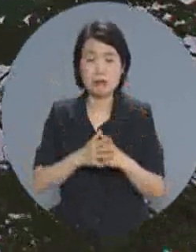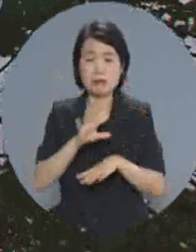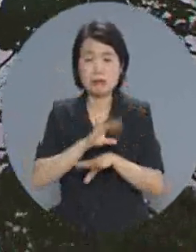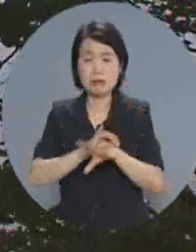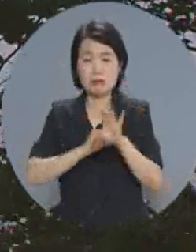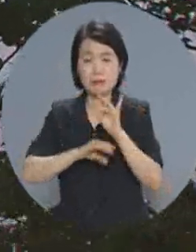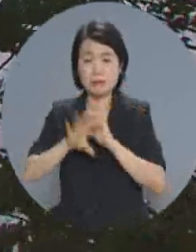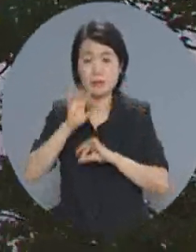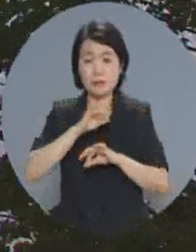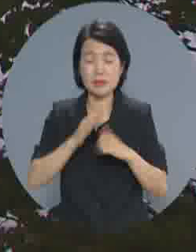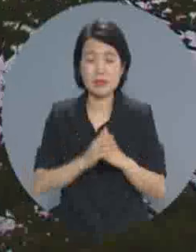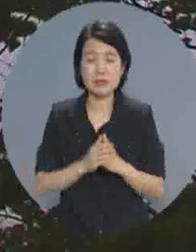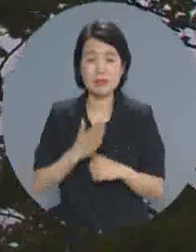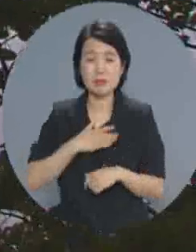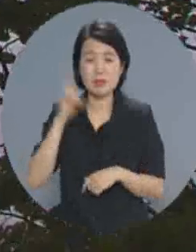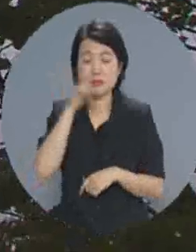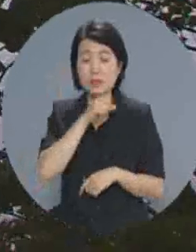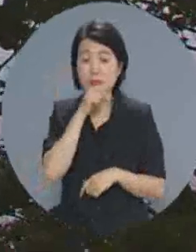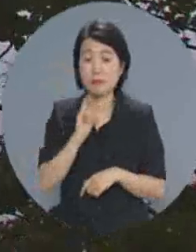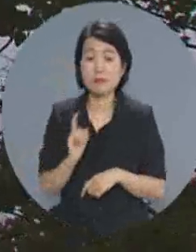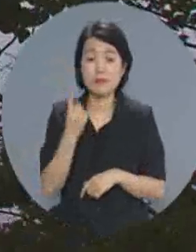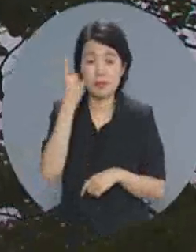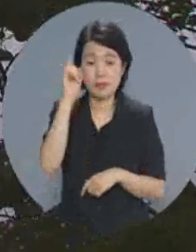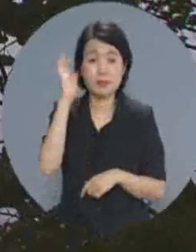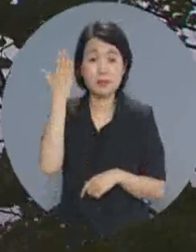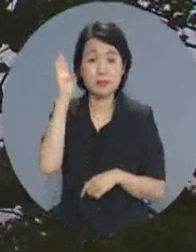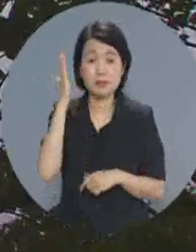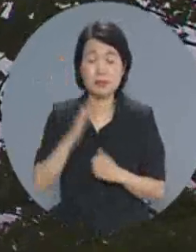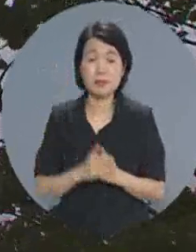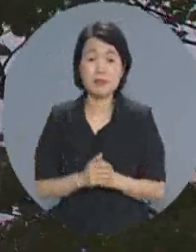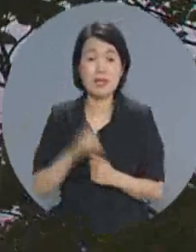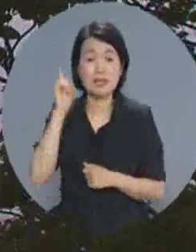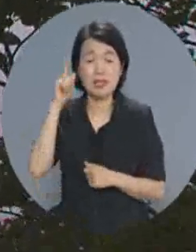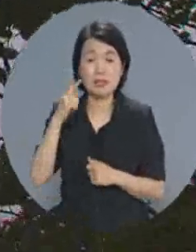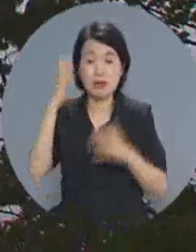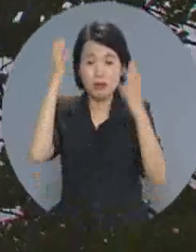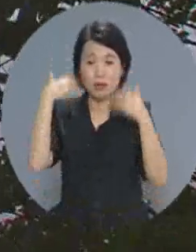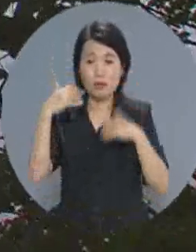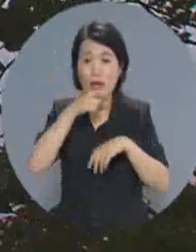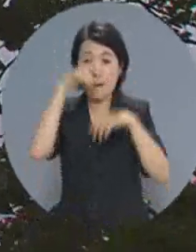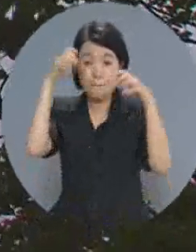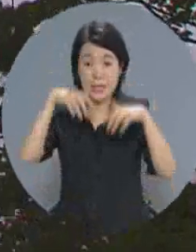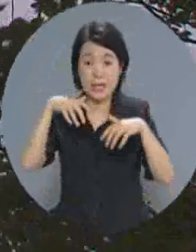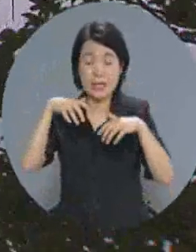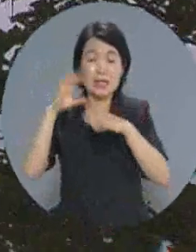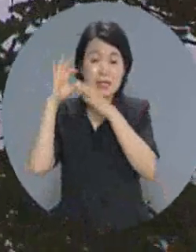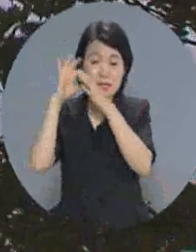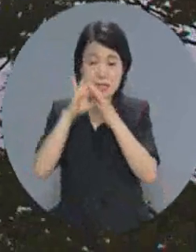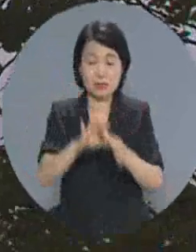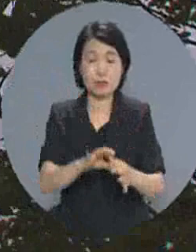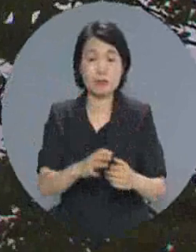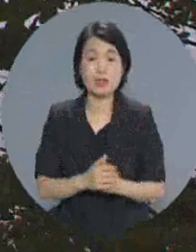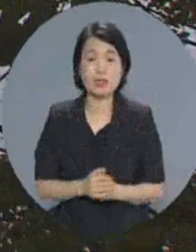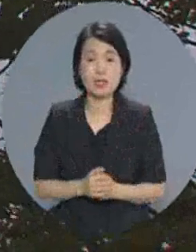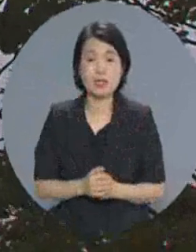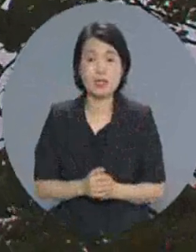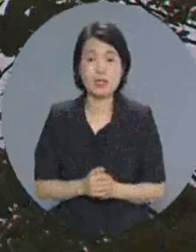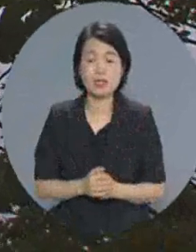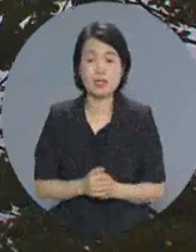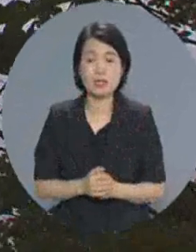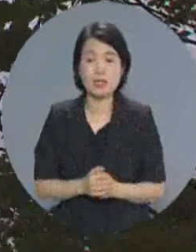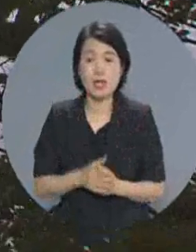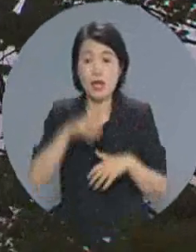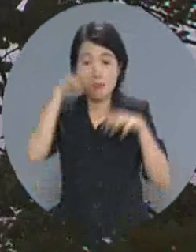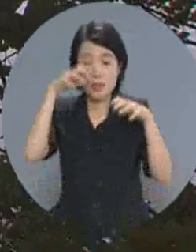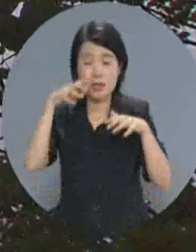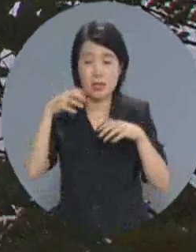더해지면서 불쾌지수도 높게 치솟는 요즘 입니다 내일도 더위와 귀 소식이 함께 이어집니다 폭이 좁은 비구름